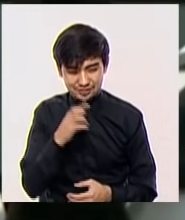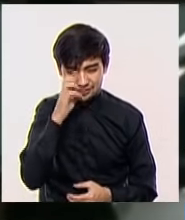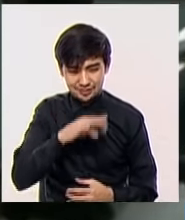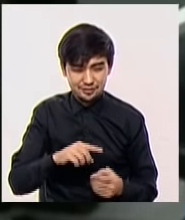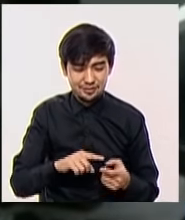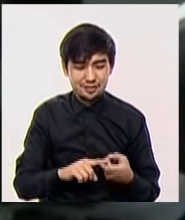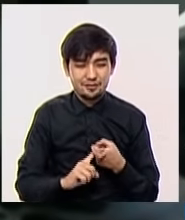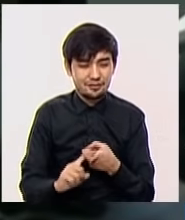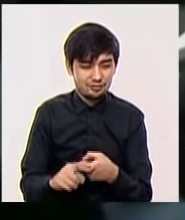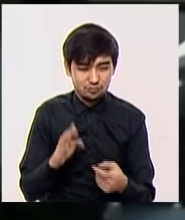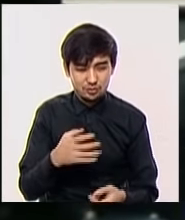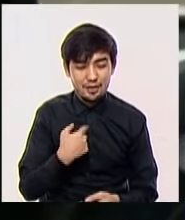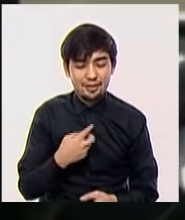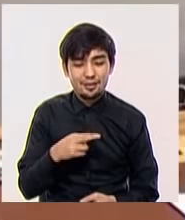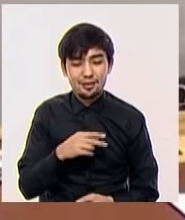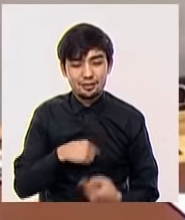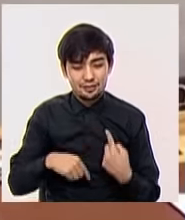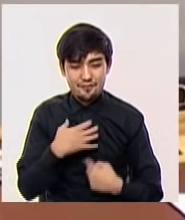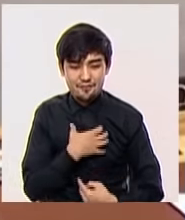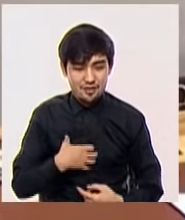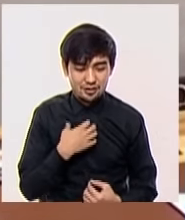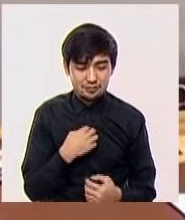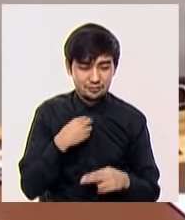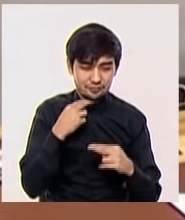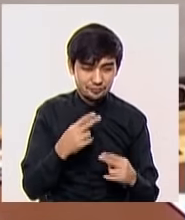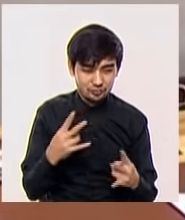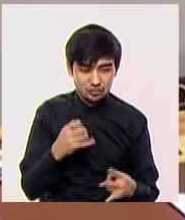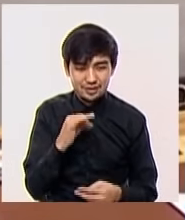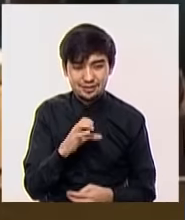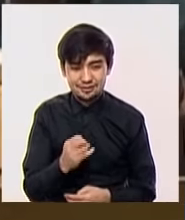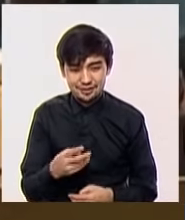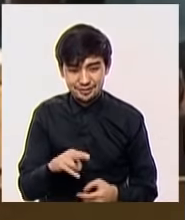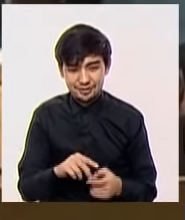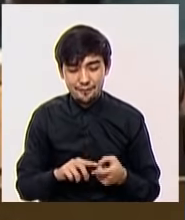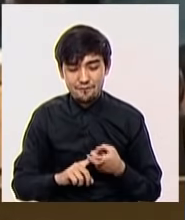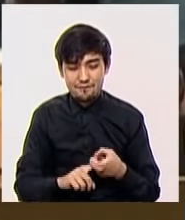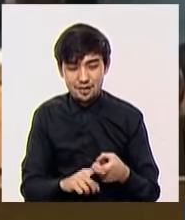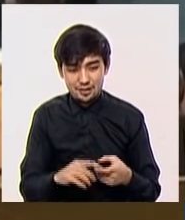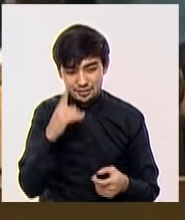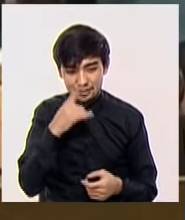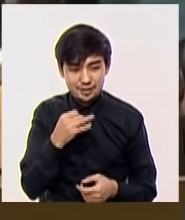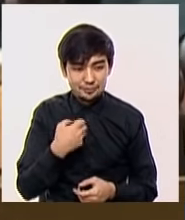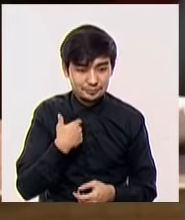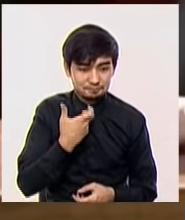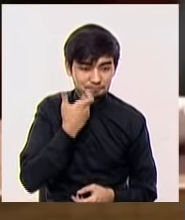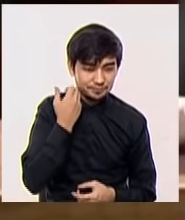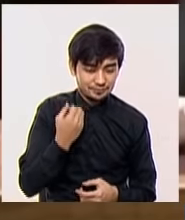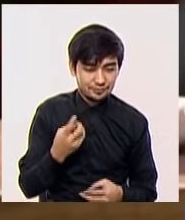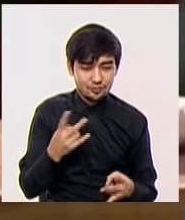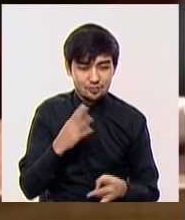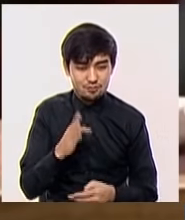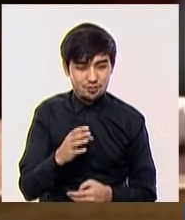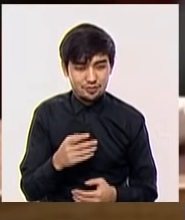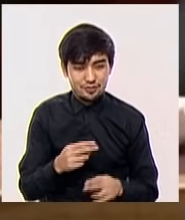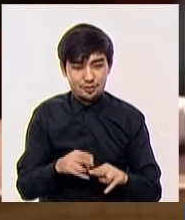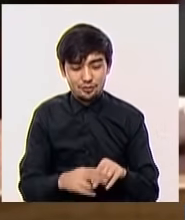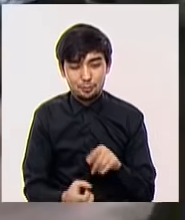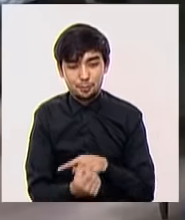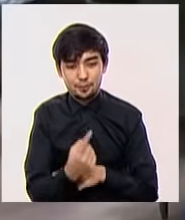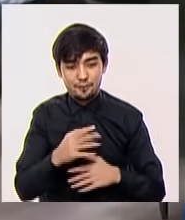стран для нас важно в этой ситуации минимизировать влияние санкции на казахстан и воспользоваться теми возможностями которые появятся